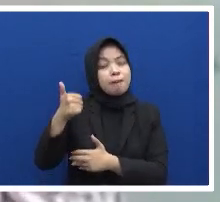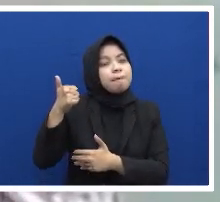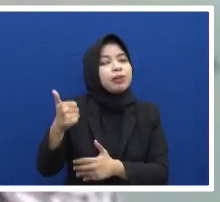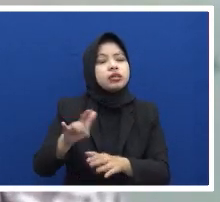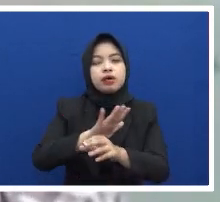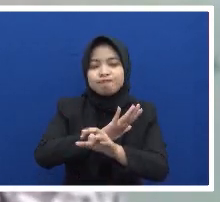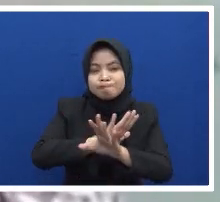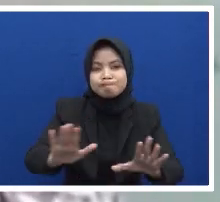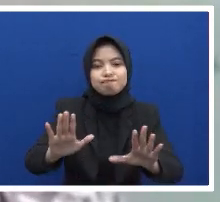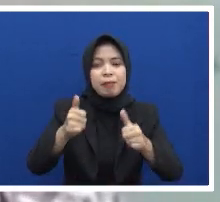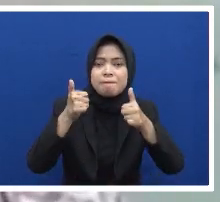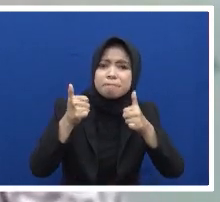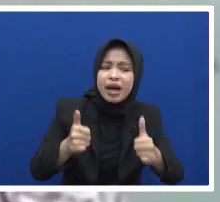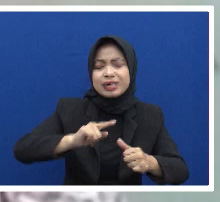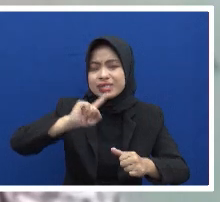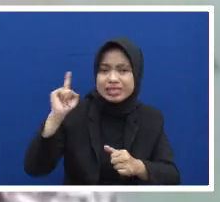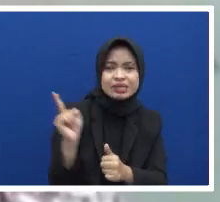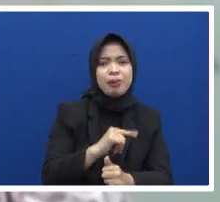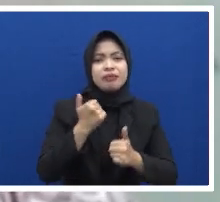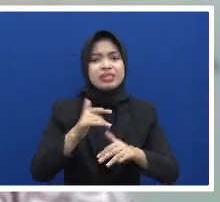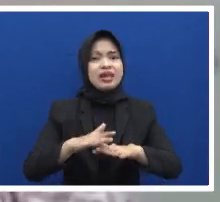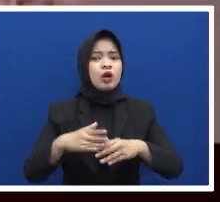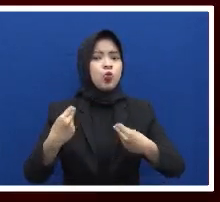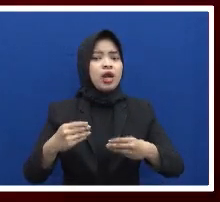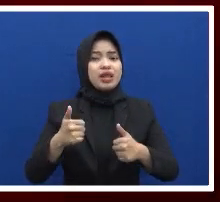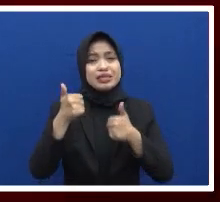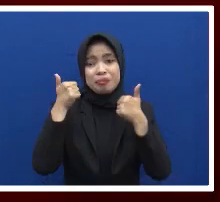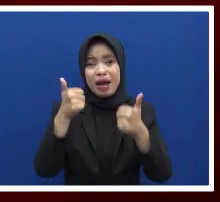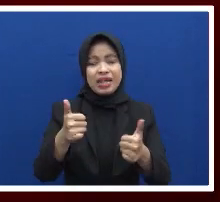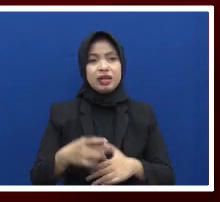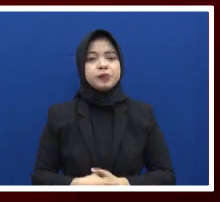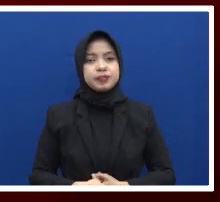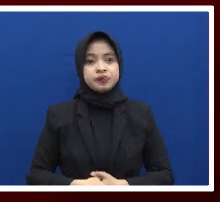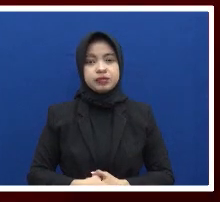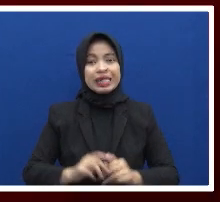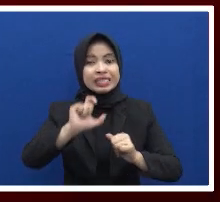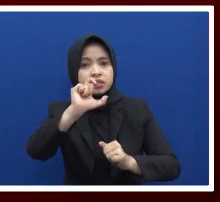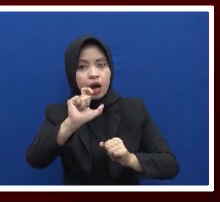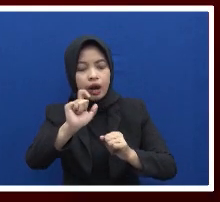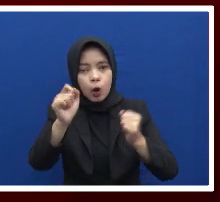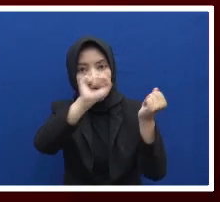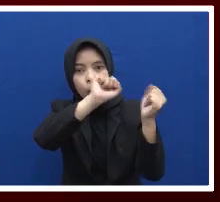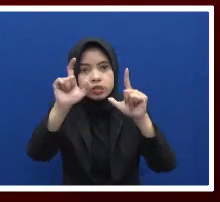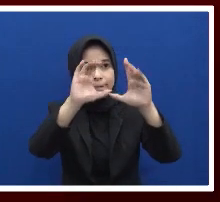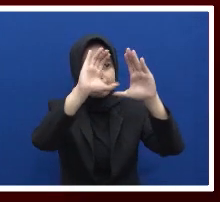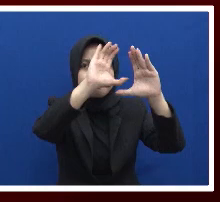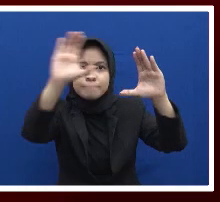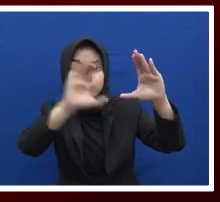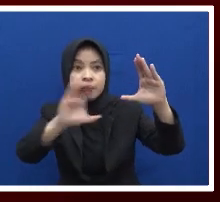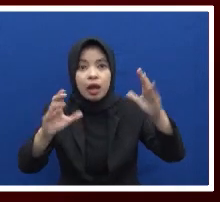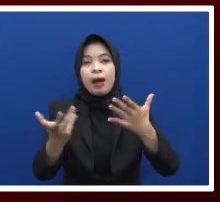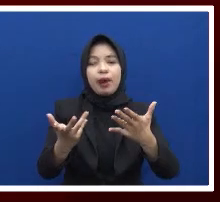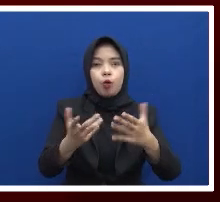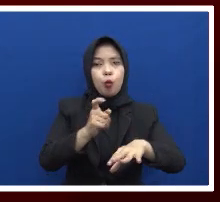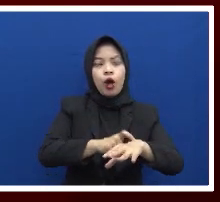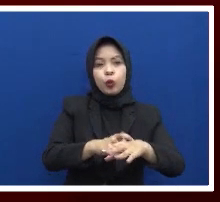dengan baik, dengan cepat, aman, dan berkualitas. Strategi yang pertama adalah strategi jangka